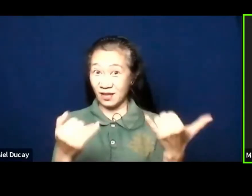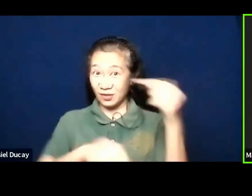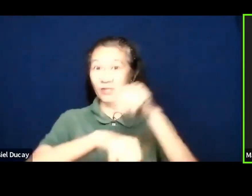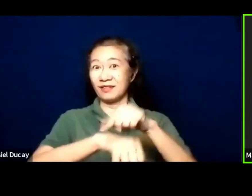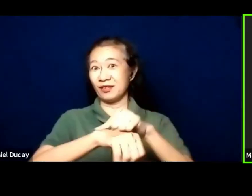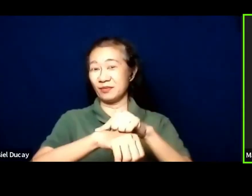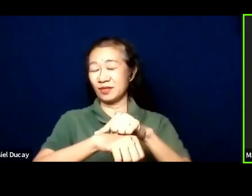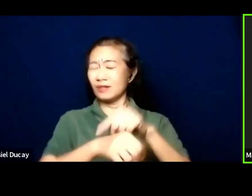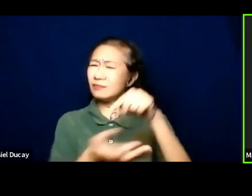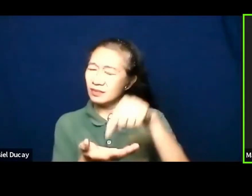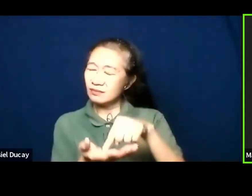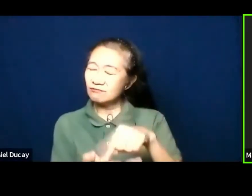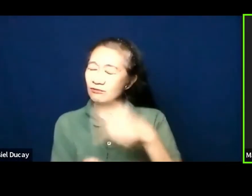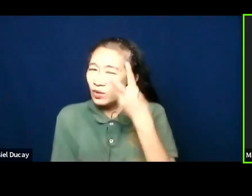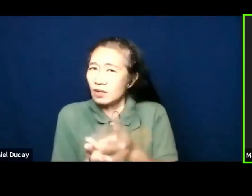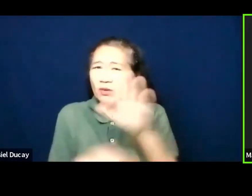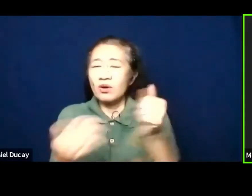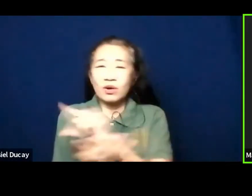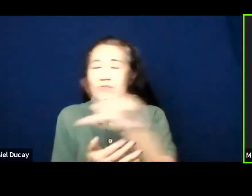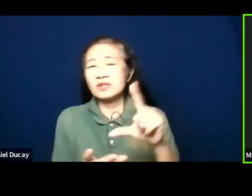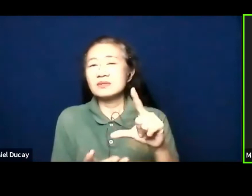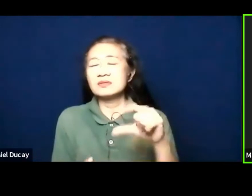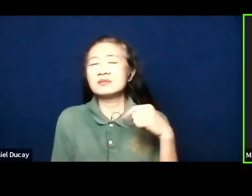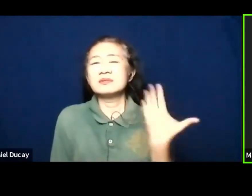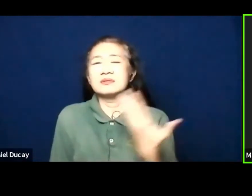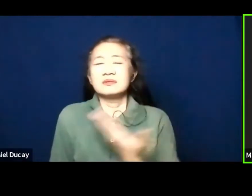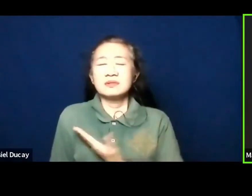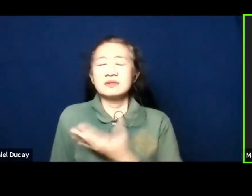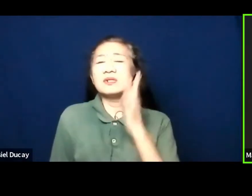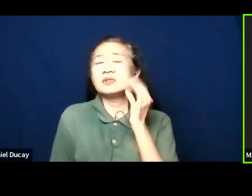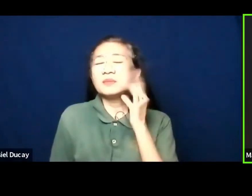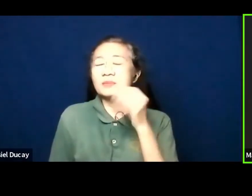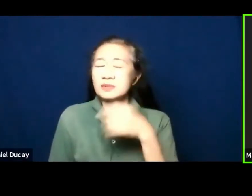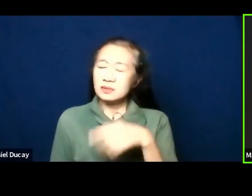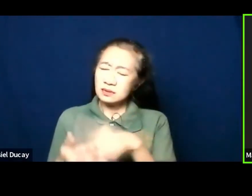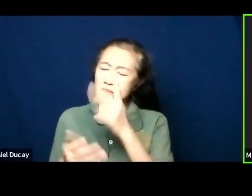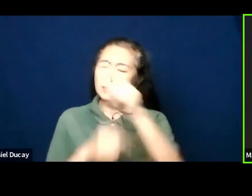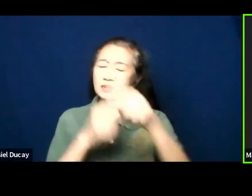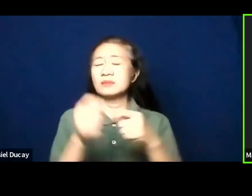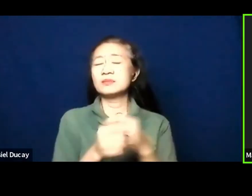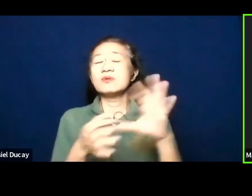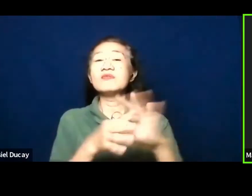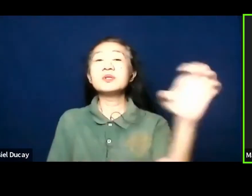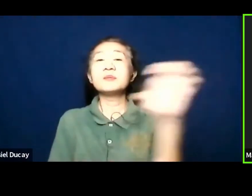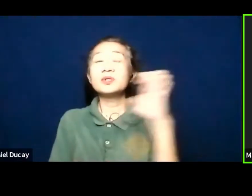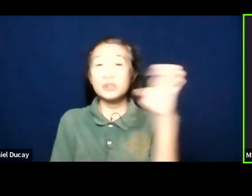to, well, all of us are experiencing some types of emergencies.